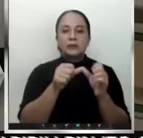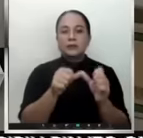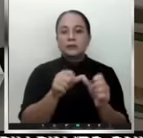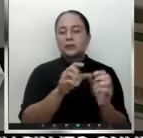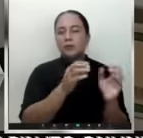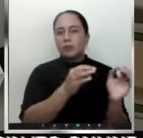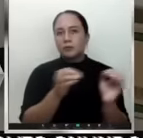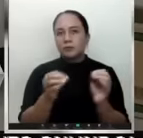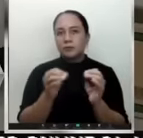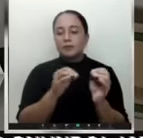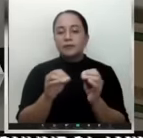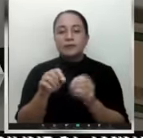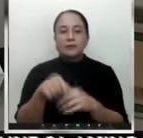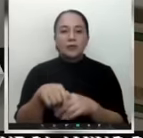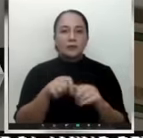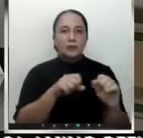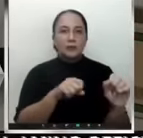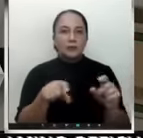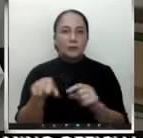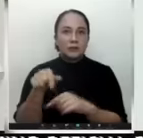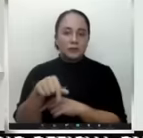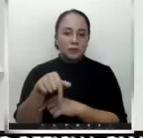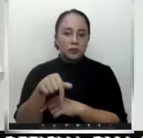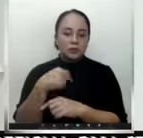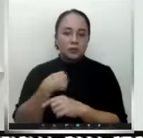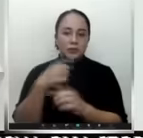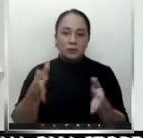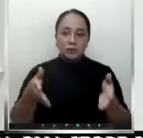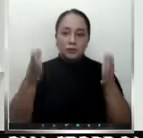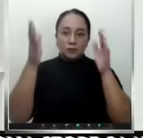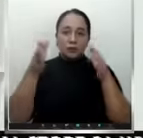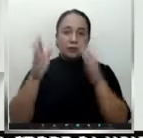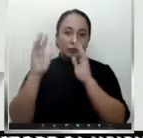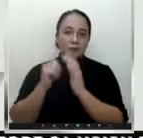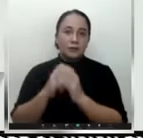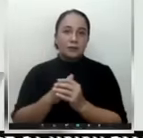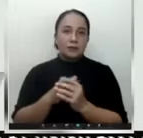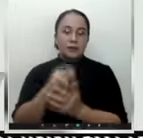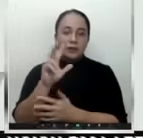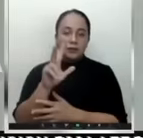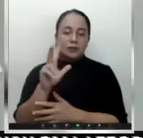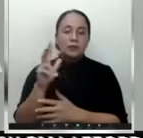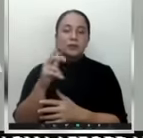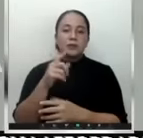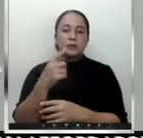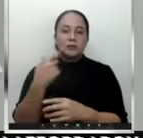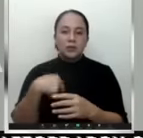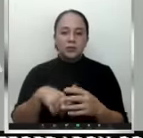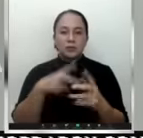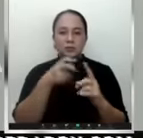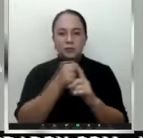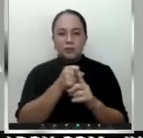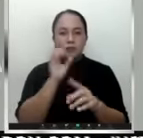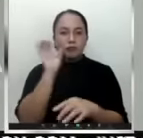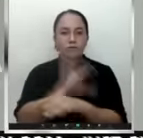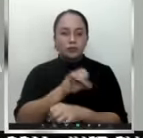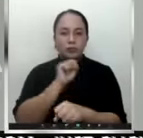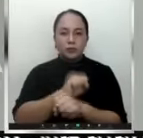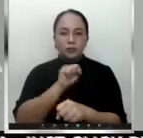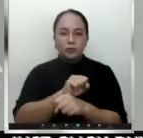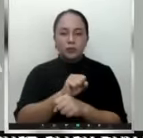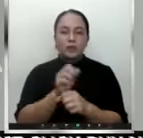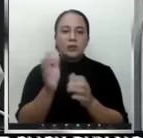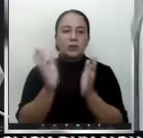trafficking hub dito sa loob ng facility na ito. 3 Chinese national naman na biktima raw ng forced labor ang humingi rin ng tulong